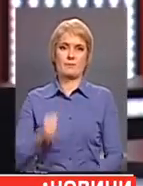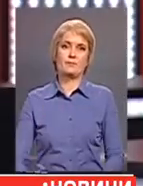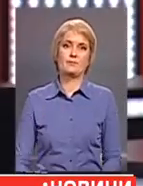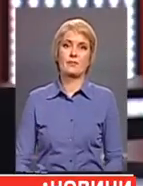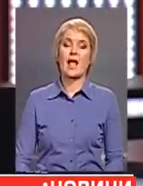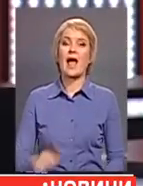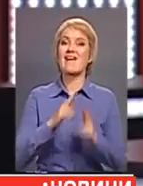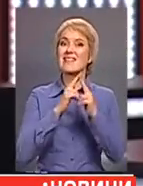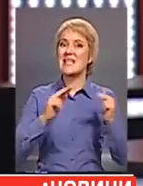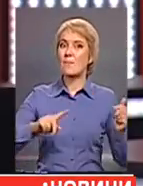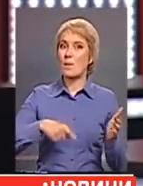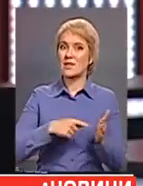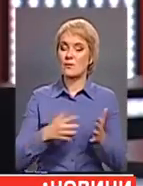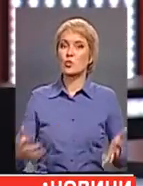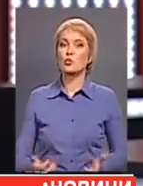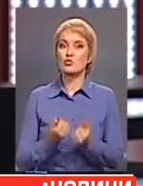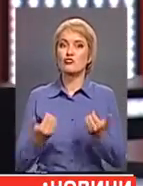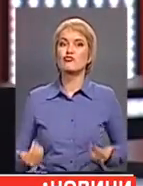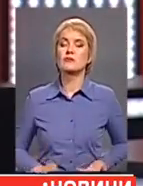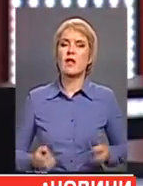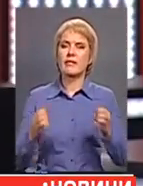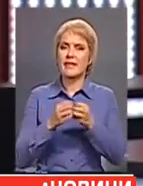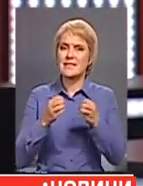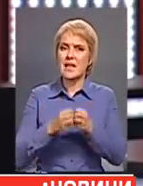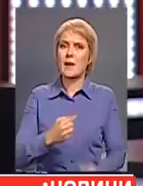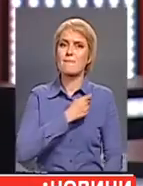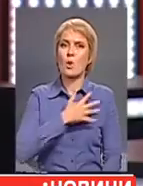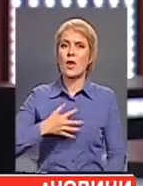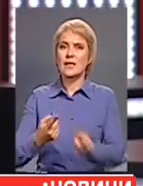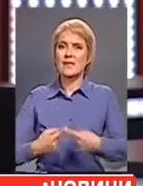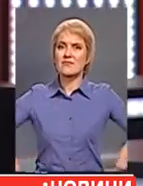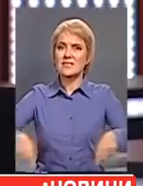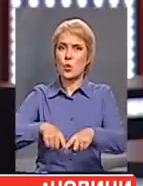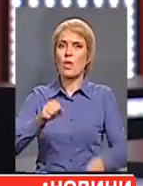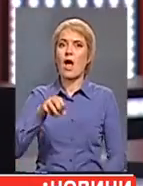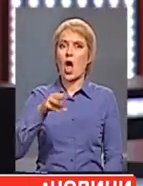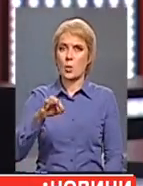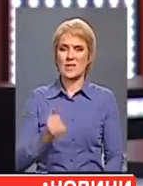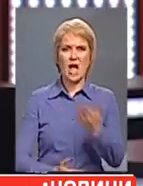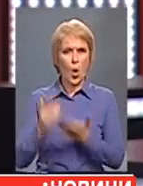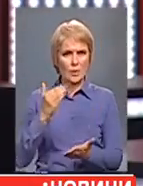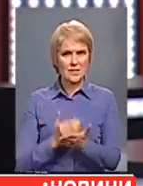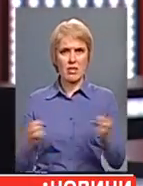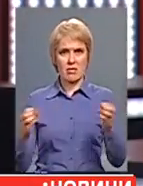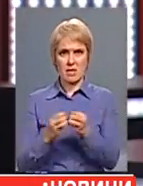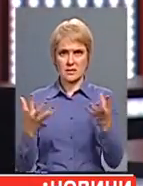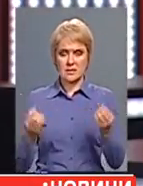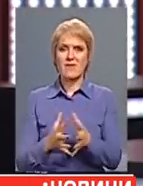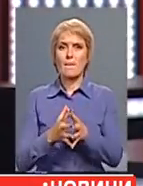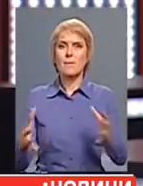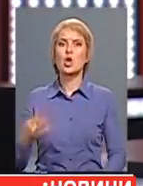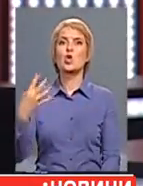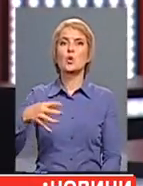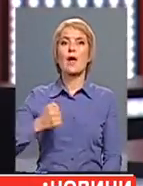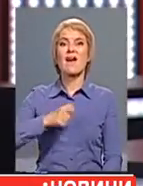У Дніпропетровську рятують життя десяткам поранених у зоні АТО. Лише за останні 10 днів більше 40 військових доправили